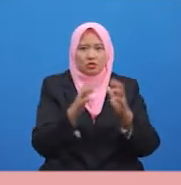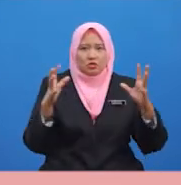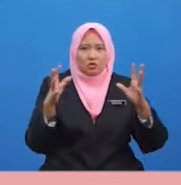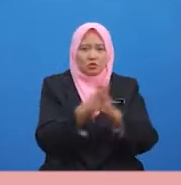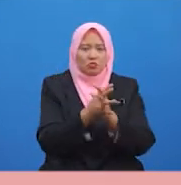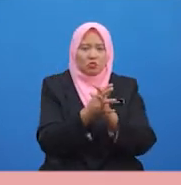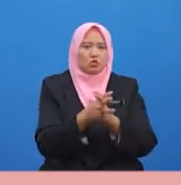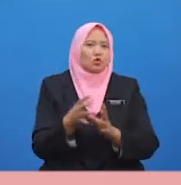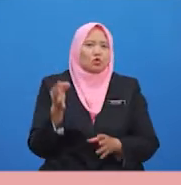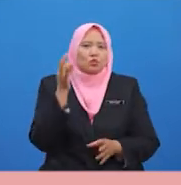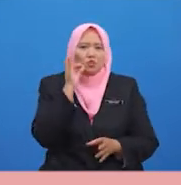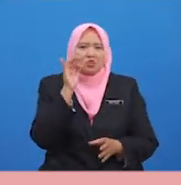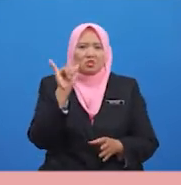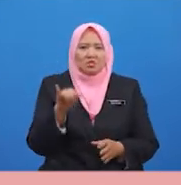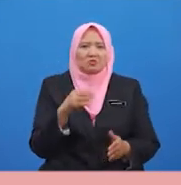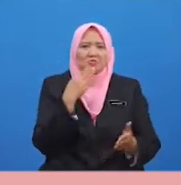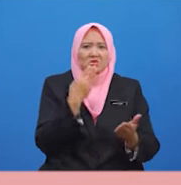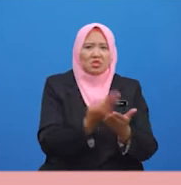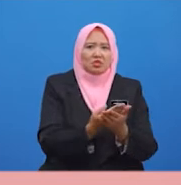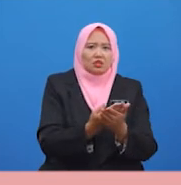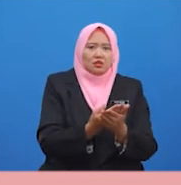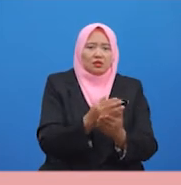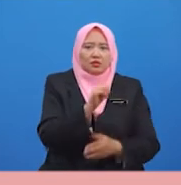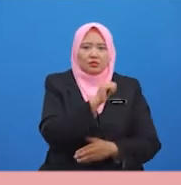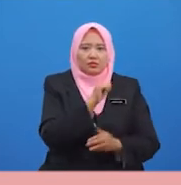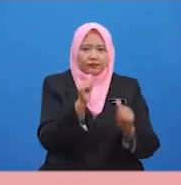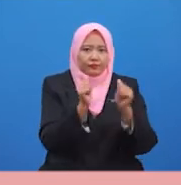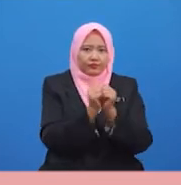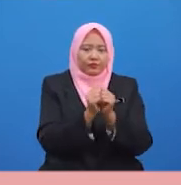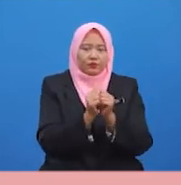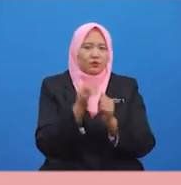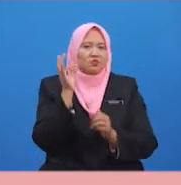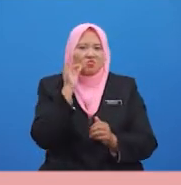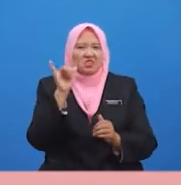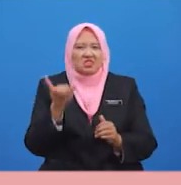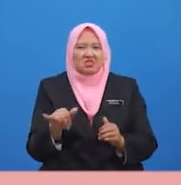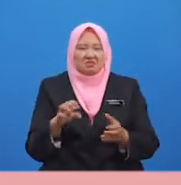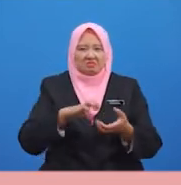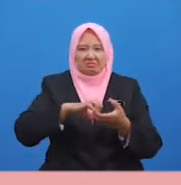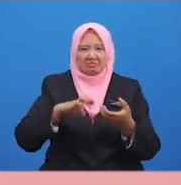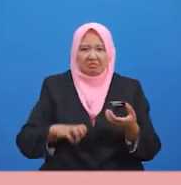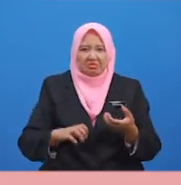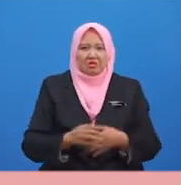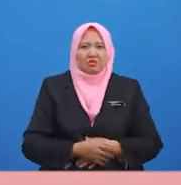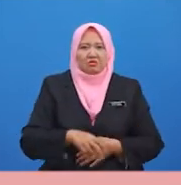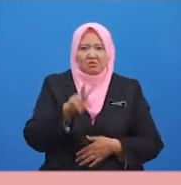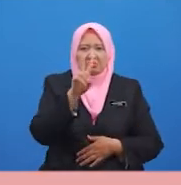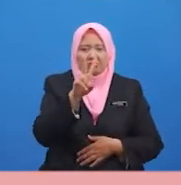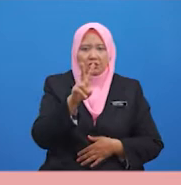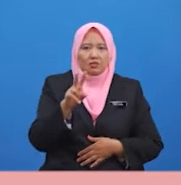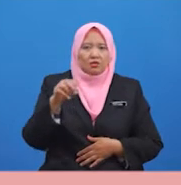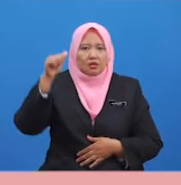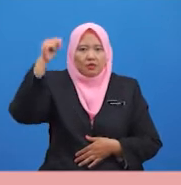rosak. Soalan kedua, Ahmad menjual gula-gula kepada Amin